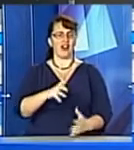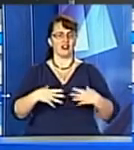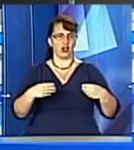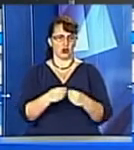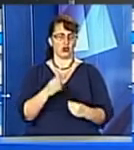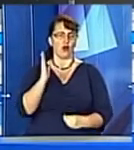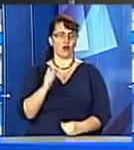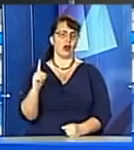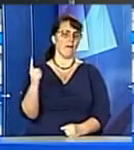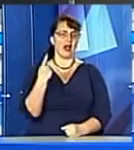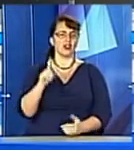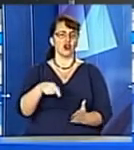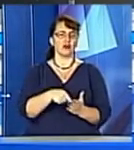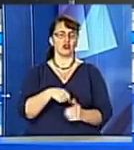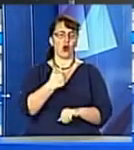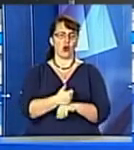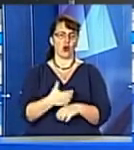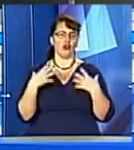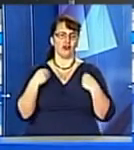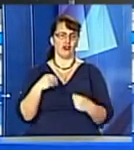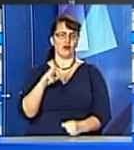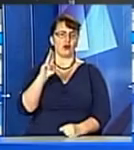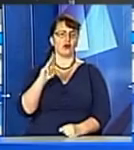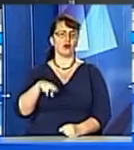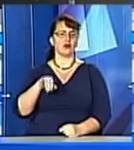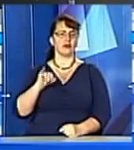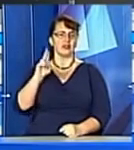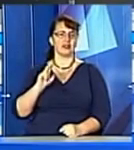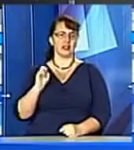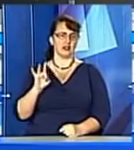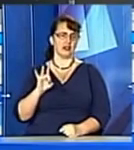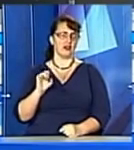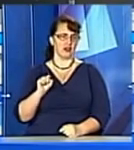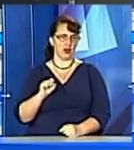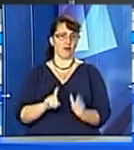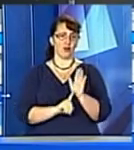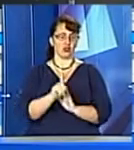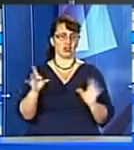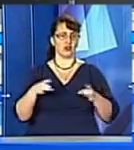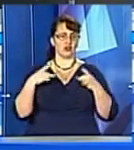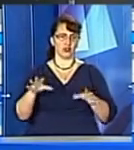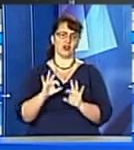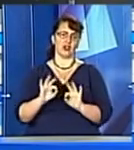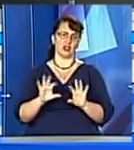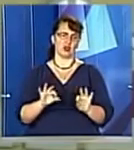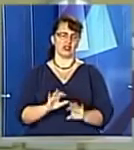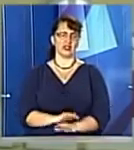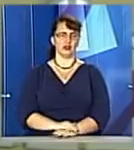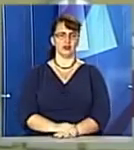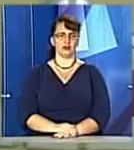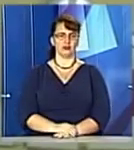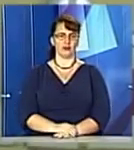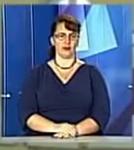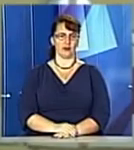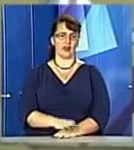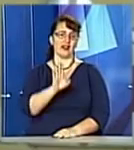родина першого міського голови Львова Василя Шпіцера. Про початок святкування розкаже Оля Тимоляк. Їй